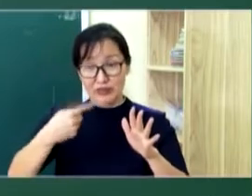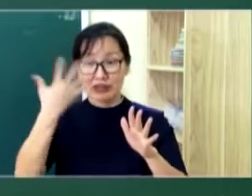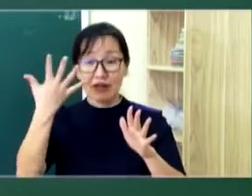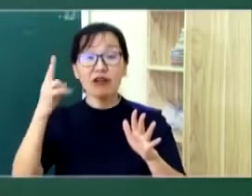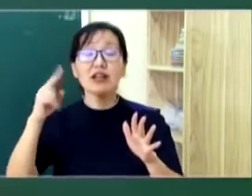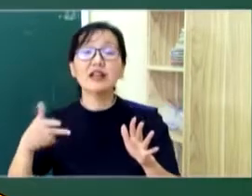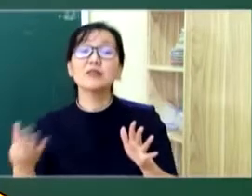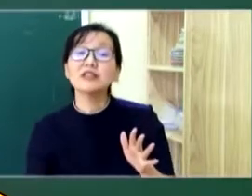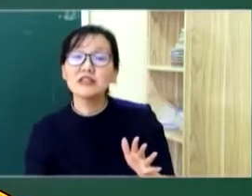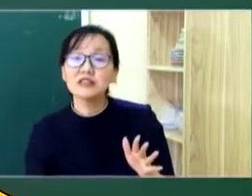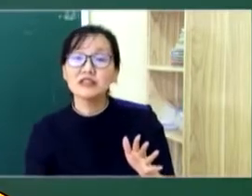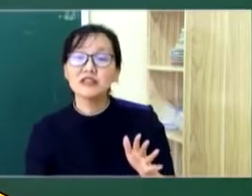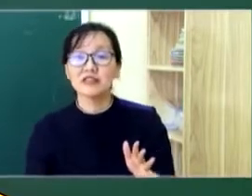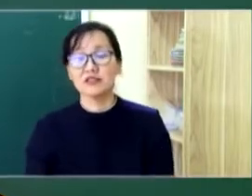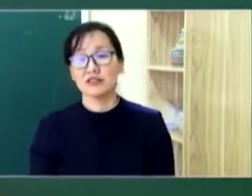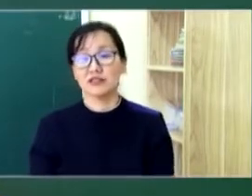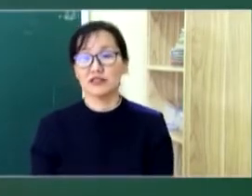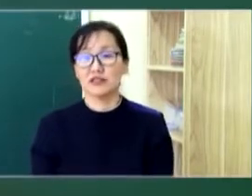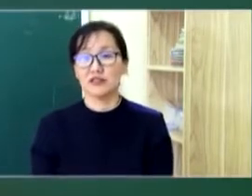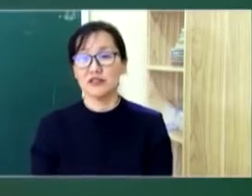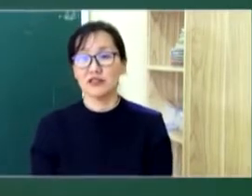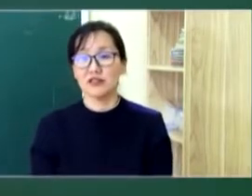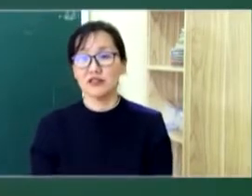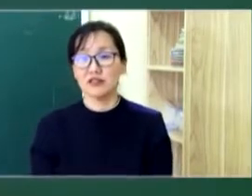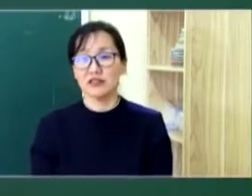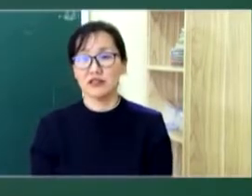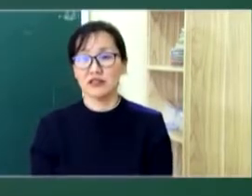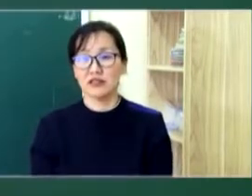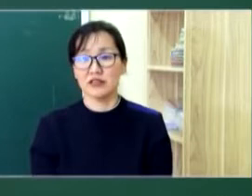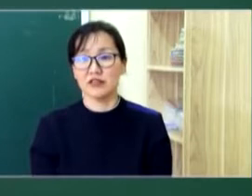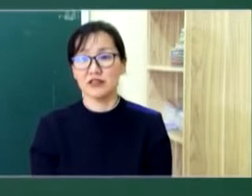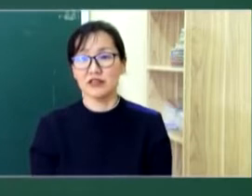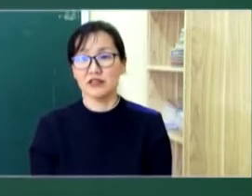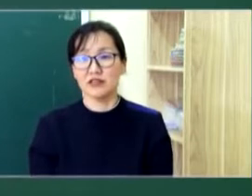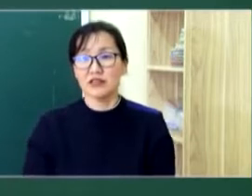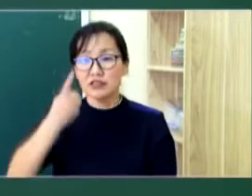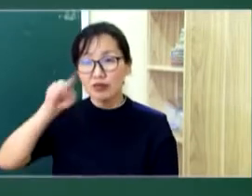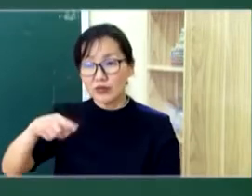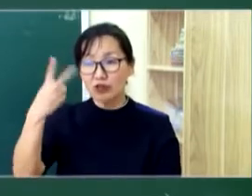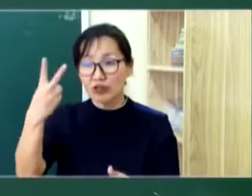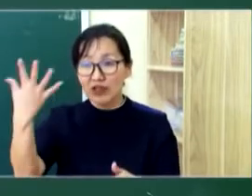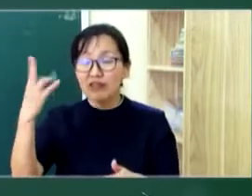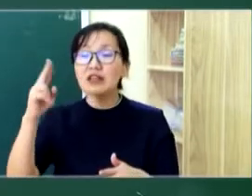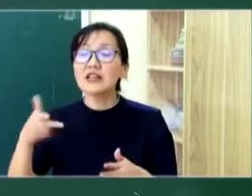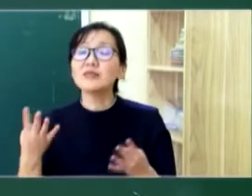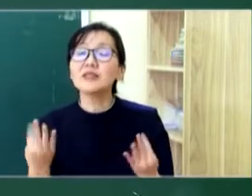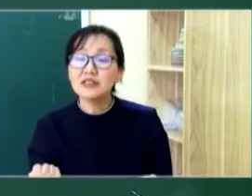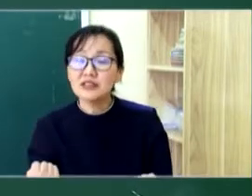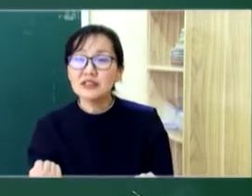ардалд 2-ын цифр байгаа гэдгээ хараад тоомлцсон ч болно. Тэгвэл энэ маань ойролцоогоор 12 кг анс авсан юм байна.